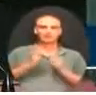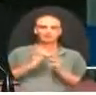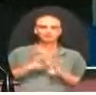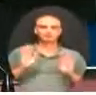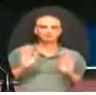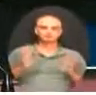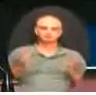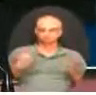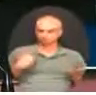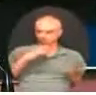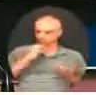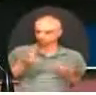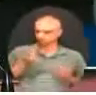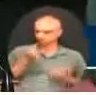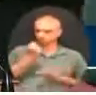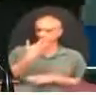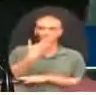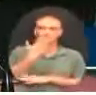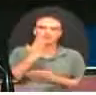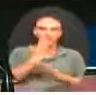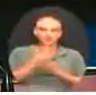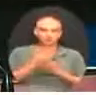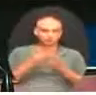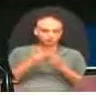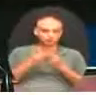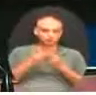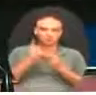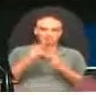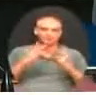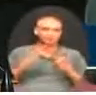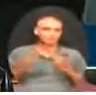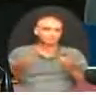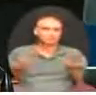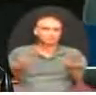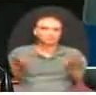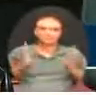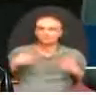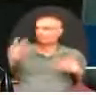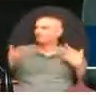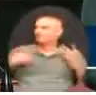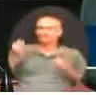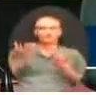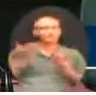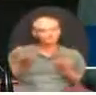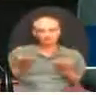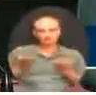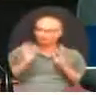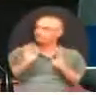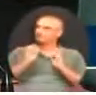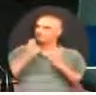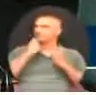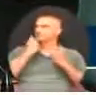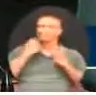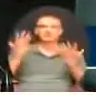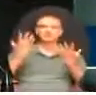כרטיס. אז כאן אנחנו מדברים על משאב שהמדינה כבר שותפה אליו, אבל הציבור באמת שנורא מתלהב מהמשחק הזה. זה באמת